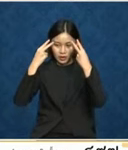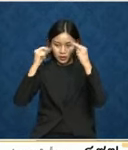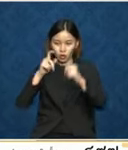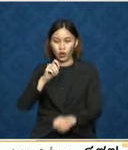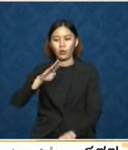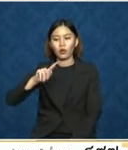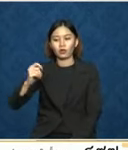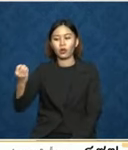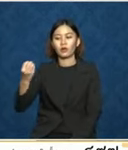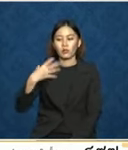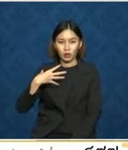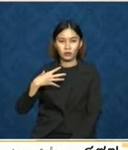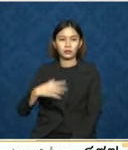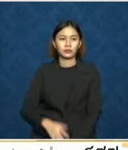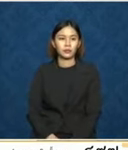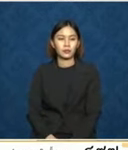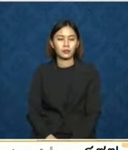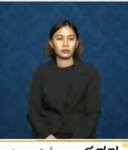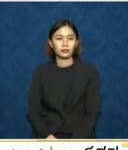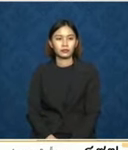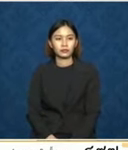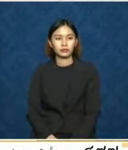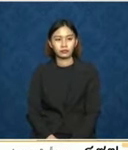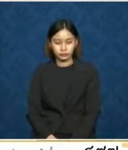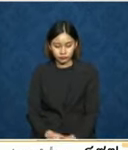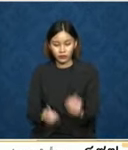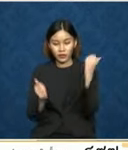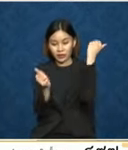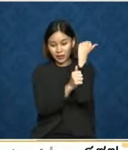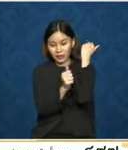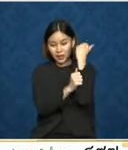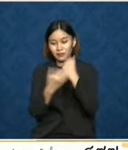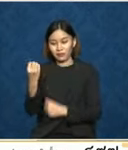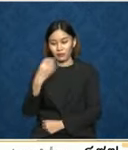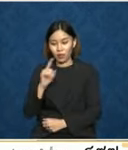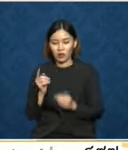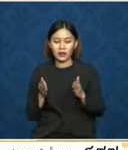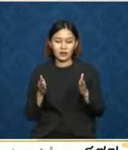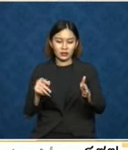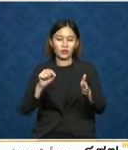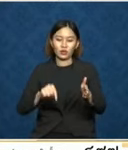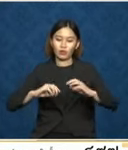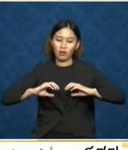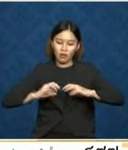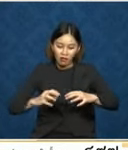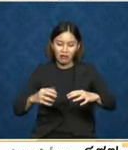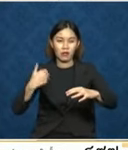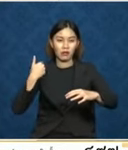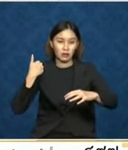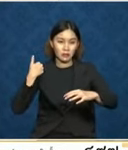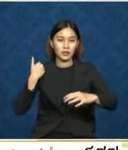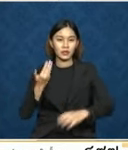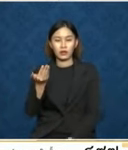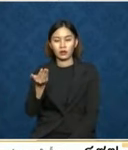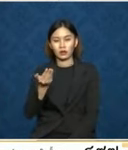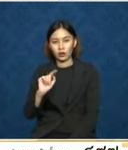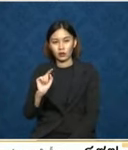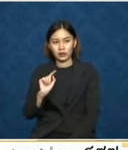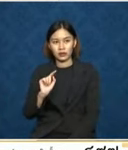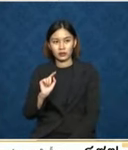อบตสรพงษ์และสาววิเศษแล้วก็ท่านกำนันทองคำบอกว่าถนนเส้นเนี้ยมรุดชุดโทรมมากจึงขอ